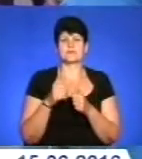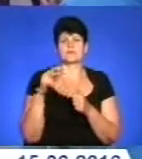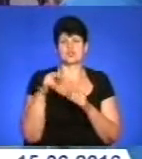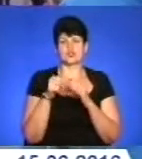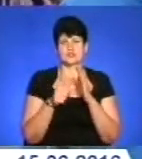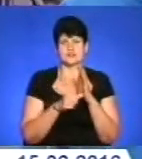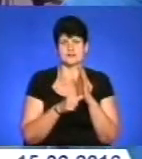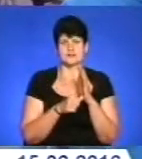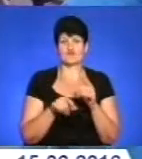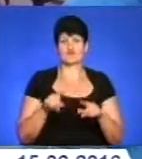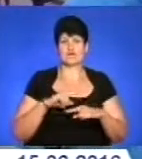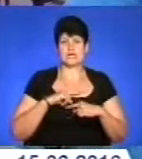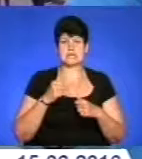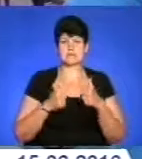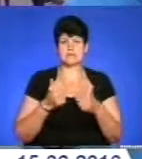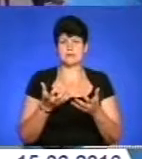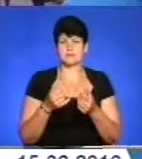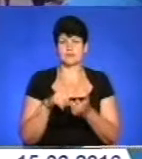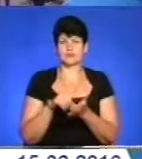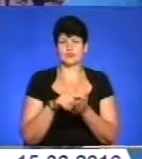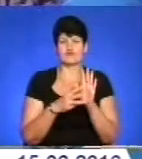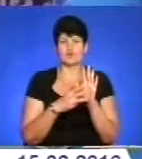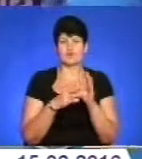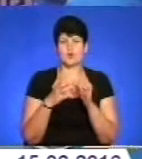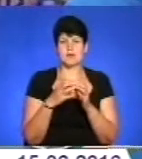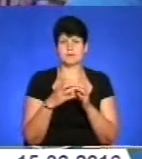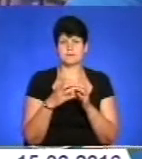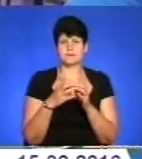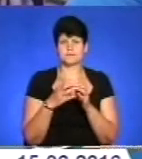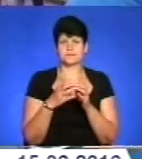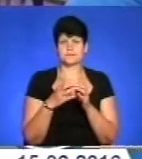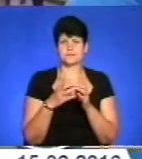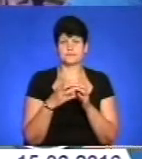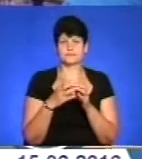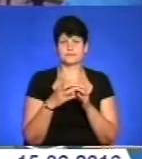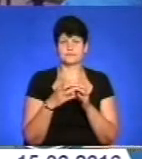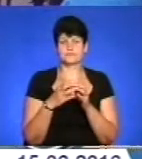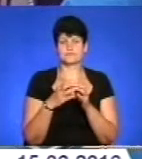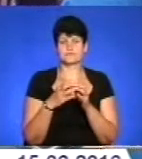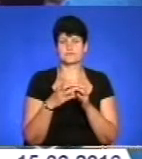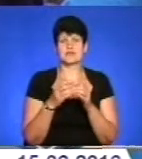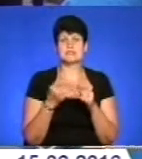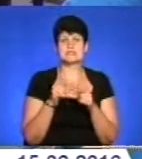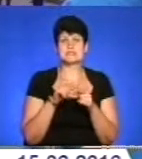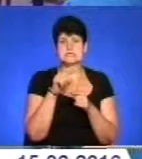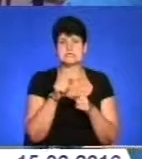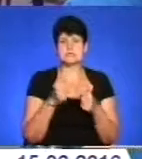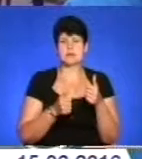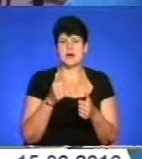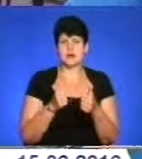«Динаміада-2016». В фінальних змаганнях бере участь 8 команд силових структур. Ці змагання у